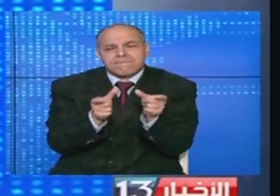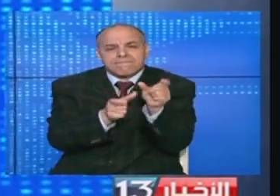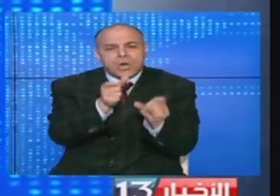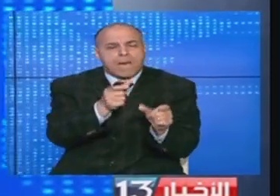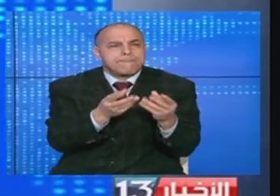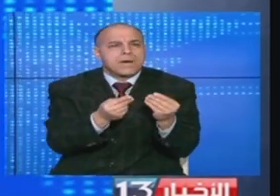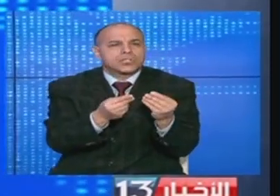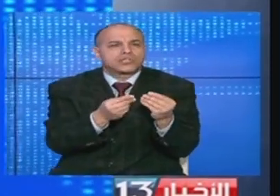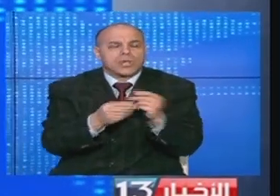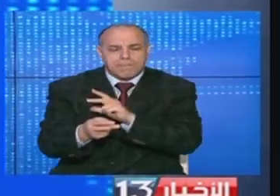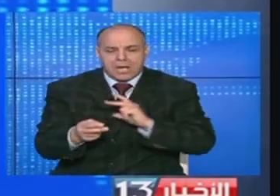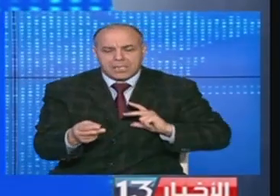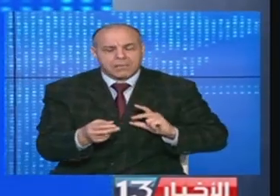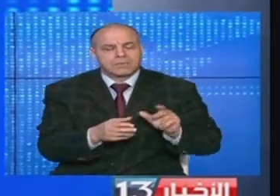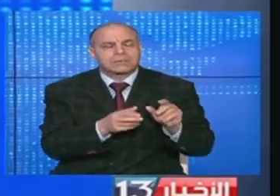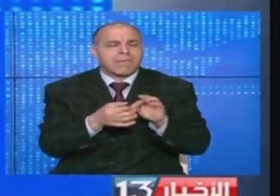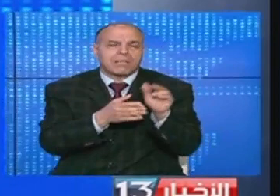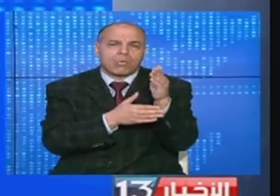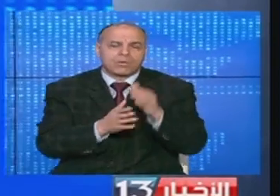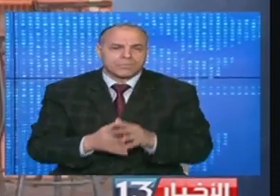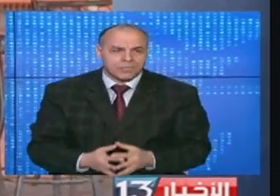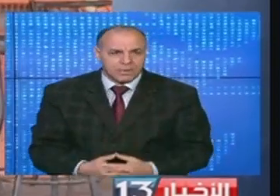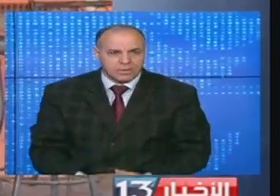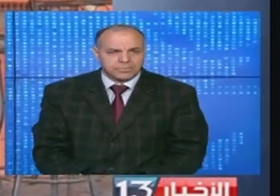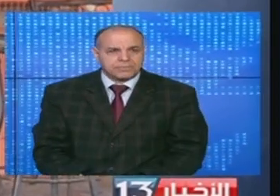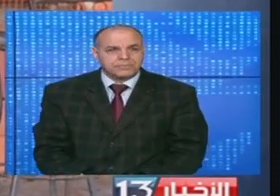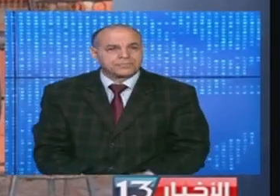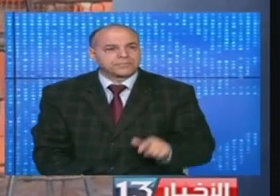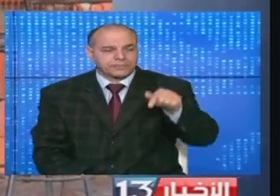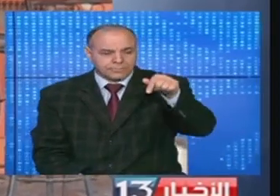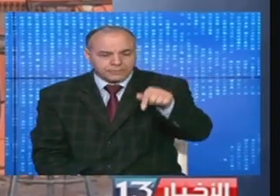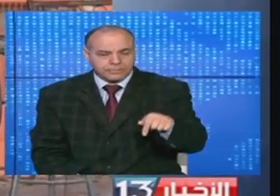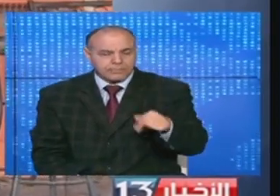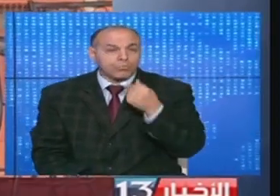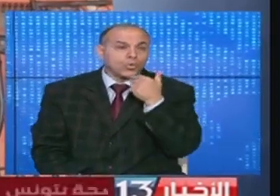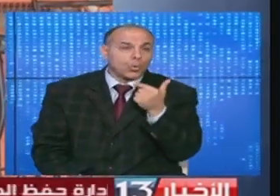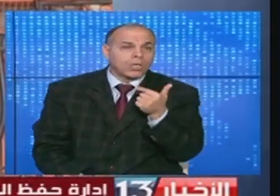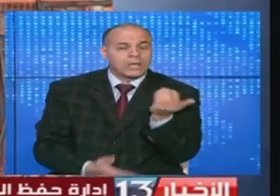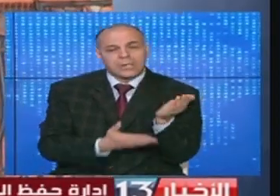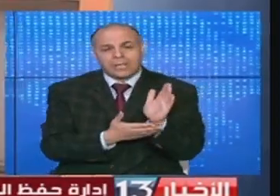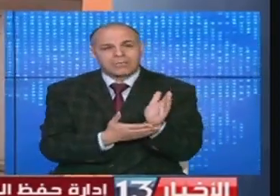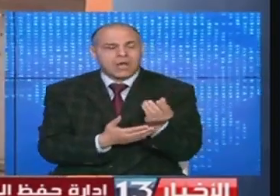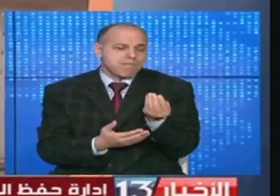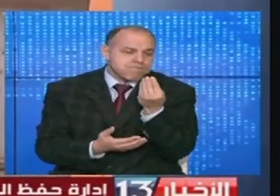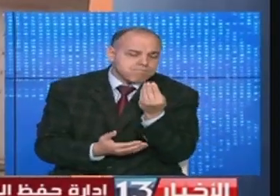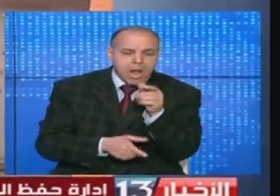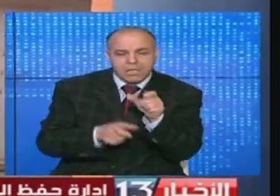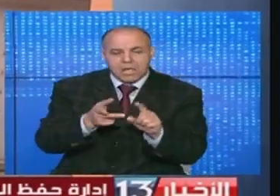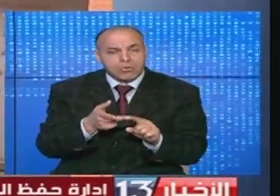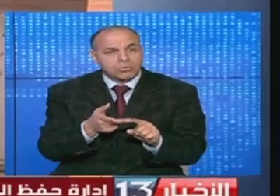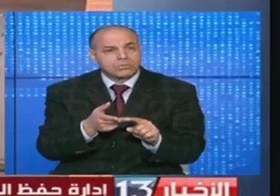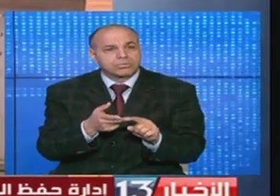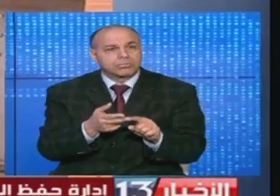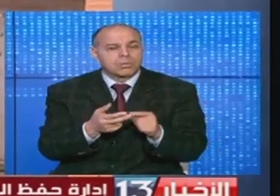عدد من المحلات العموميه وجود عمل الذين يقدمون الاكل الحرف عن